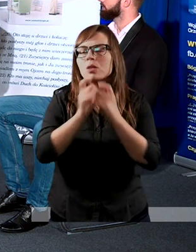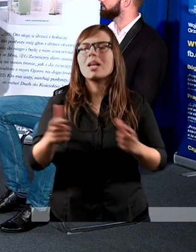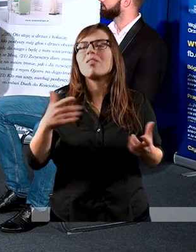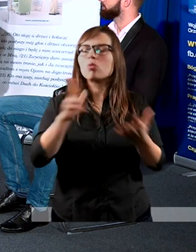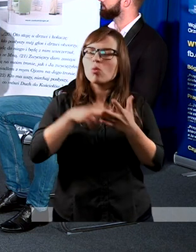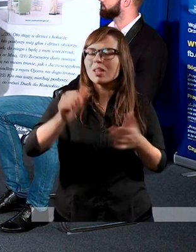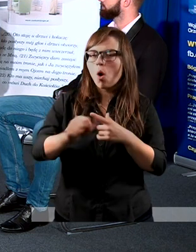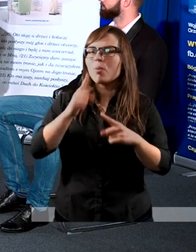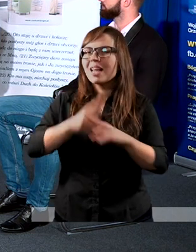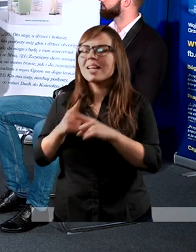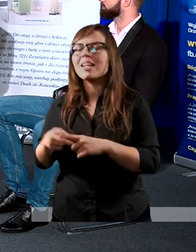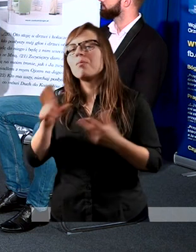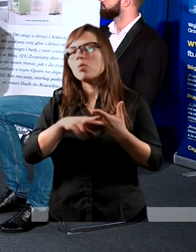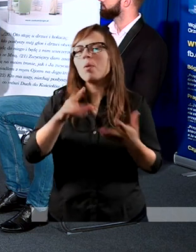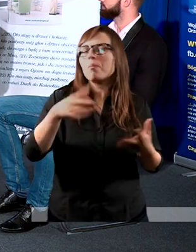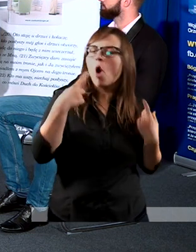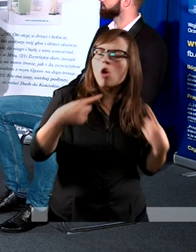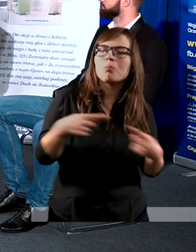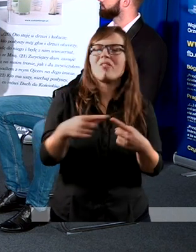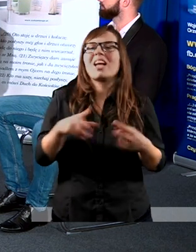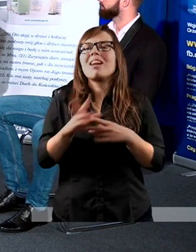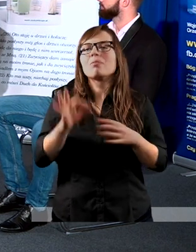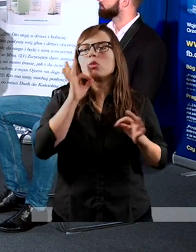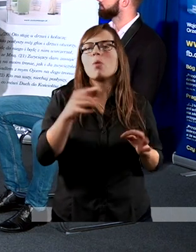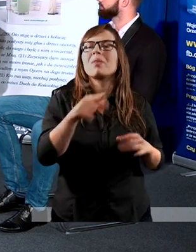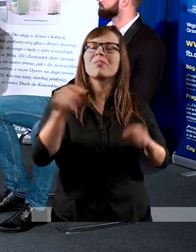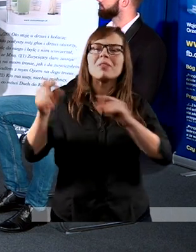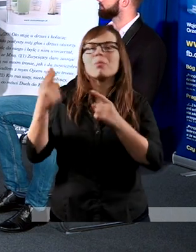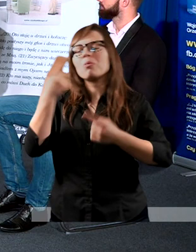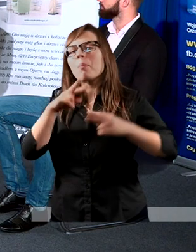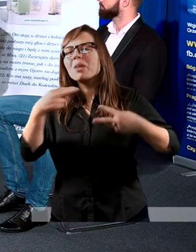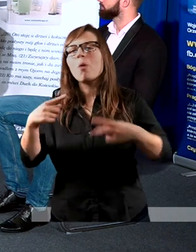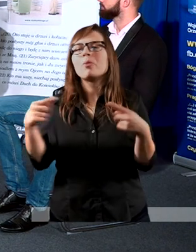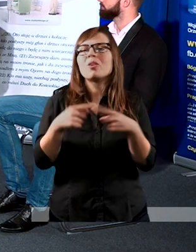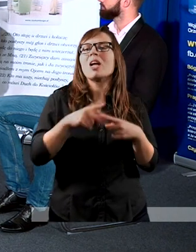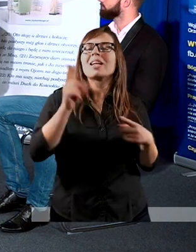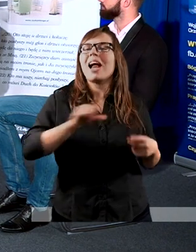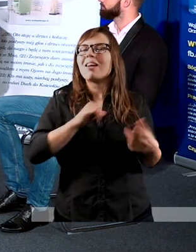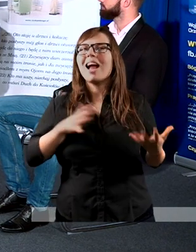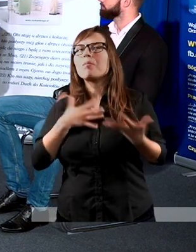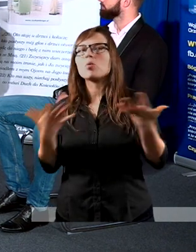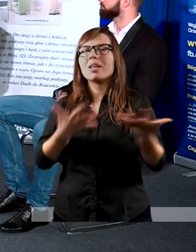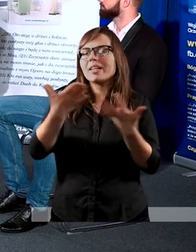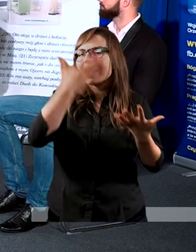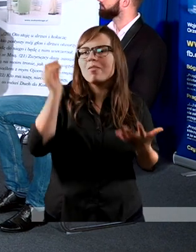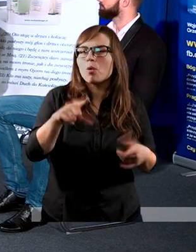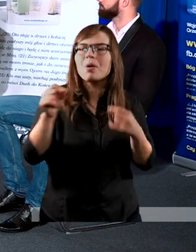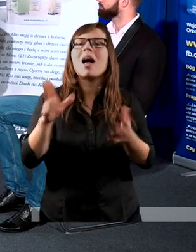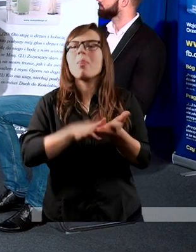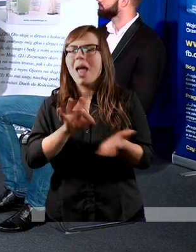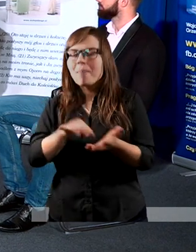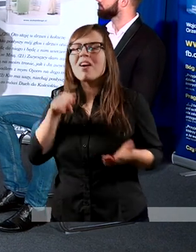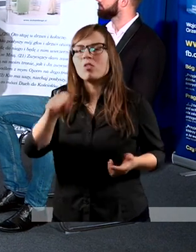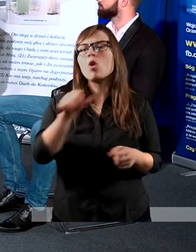które są decyzjami ze skutkami potem odpowiedzialnymi. Potem ta odpowiedzialność przechodzi na niego i musi się sam ze sobą zmagać. No na pewno